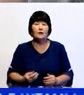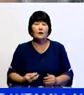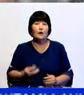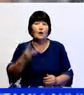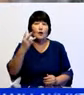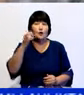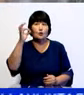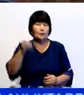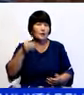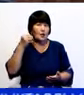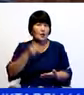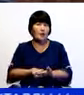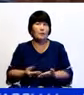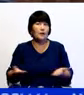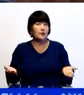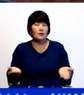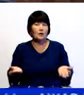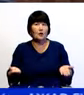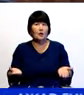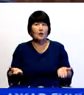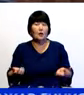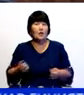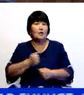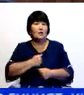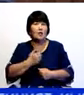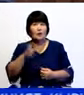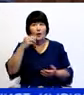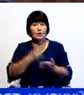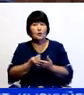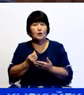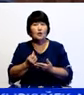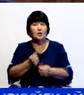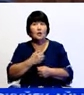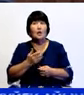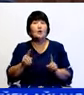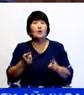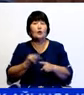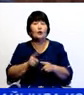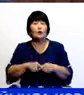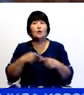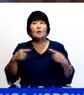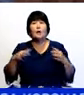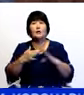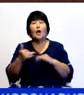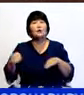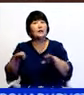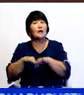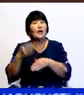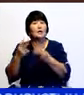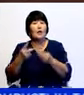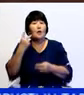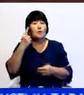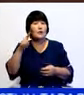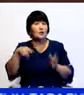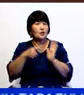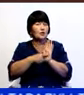300% қымбат. Неге? Неге жандарыңыз ашмай бюджеттің қаражатын? Неге осыны басқа аудандармен салыстырмайсыздар? 1,7